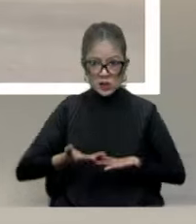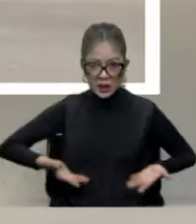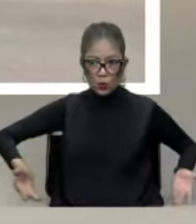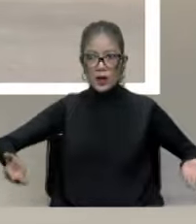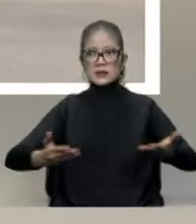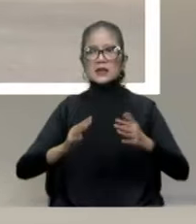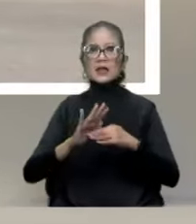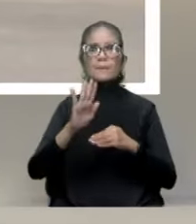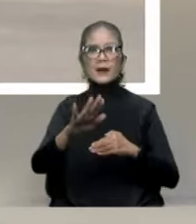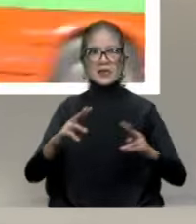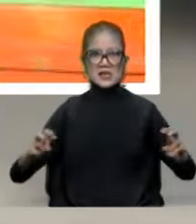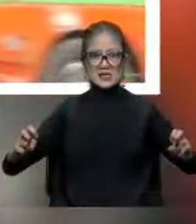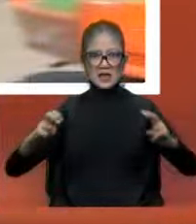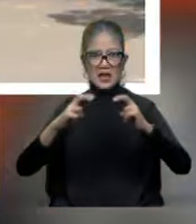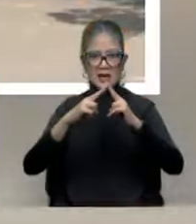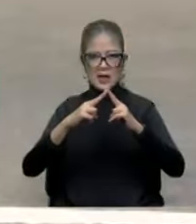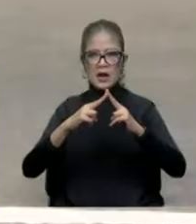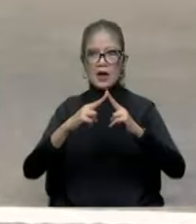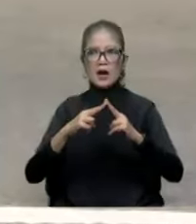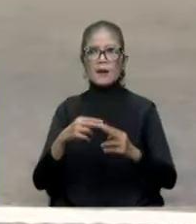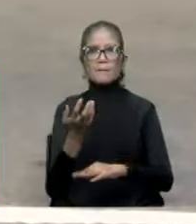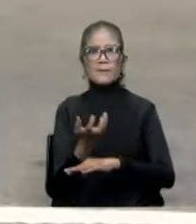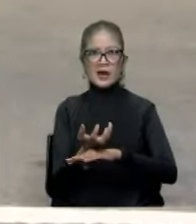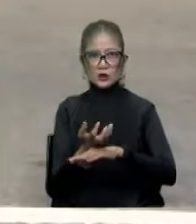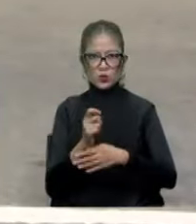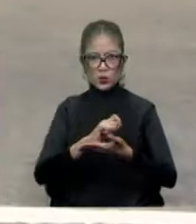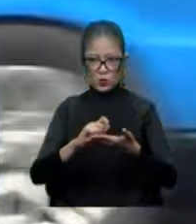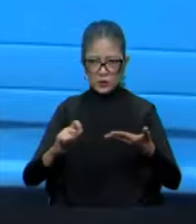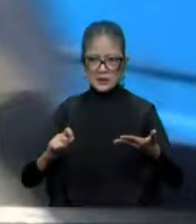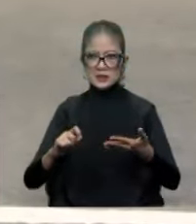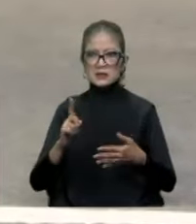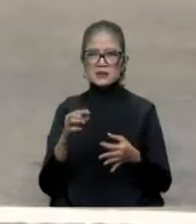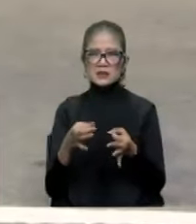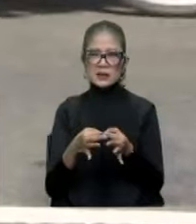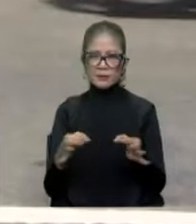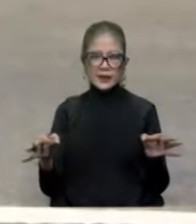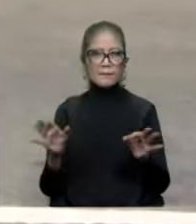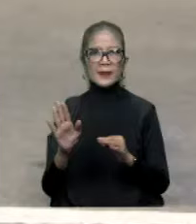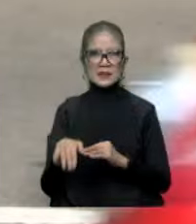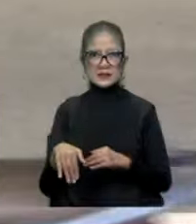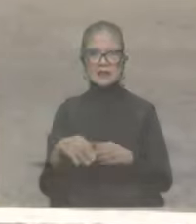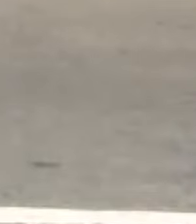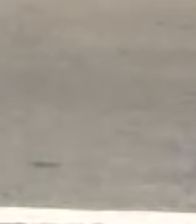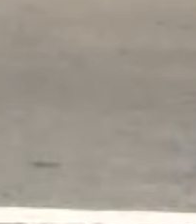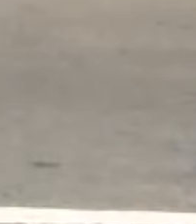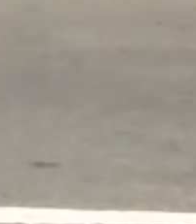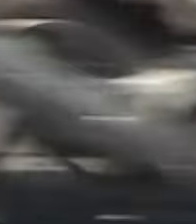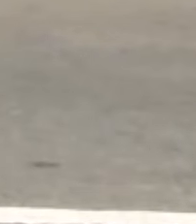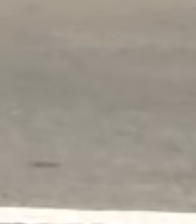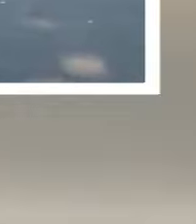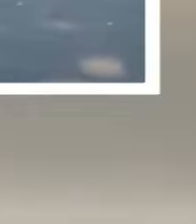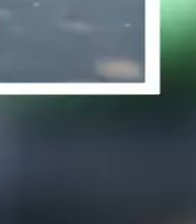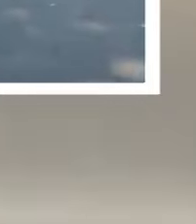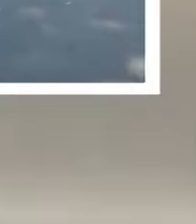Istana Batu Tulis masih terpantau sepi. Kabar pertemuan antara kedua tokoh negara ini memang semakin menguat.